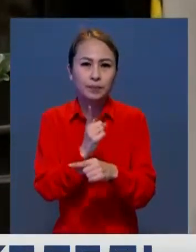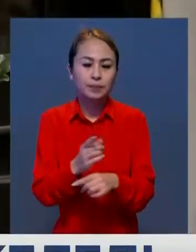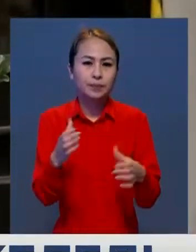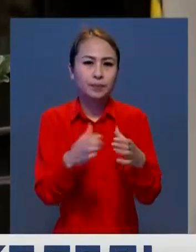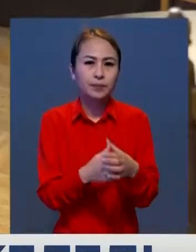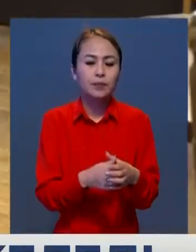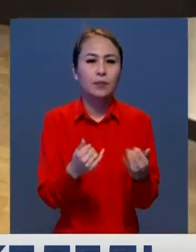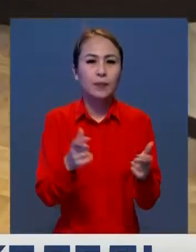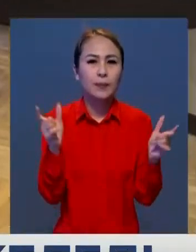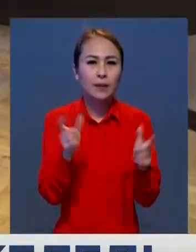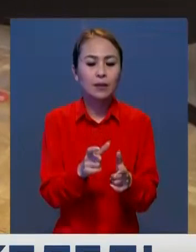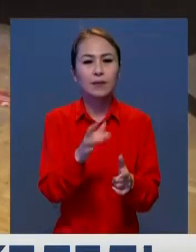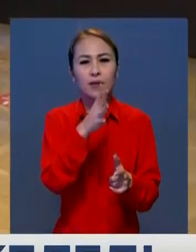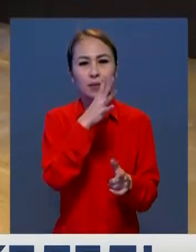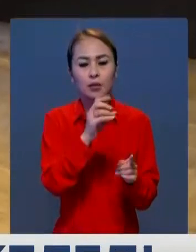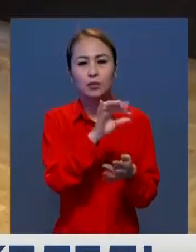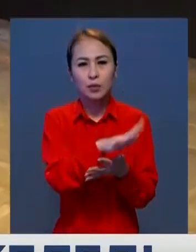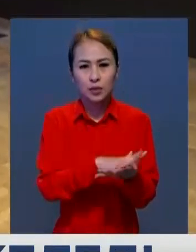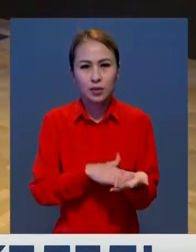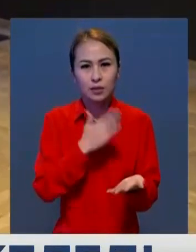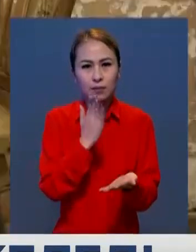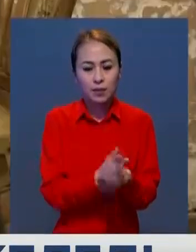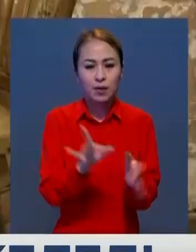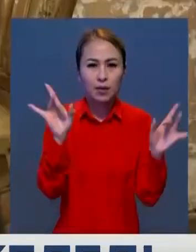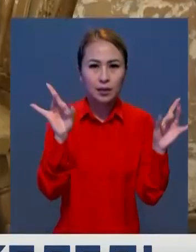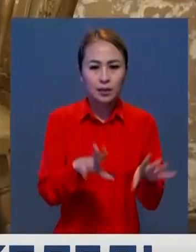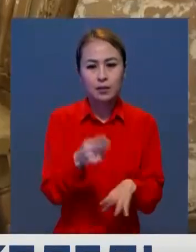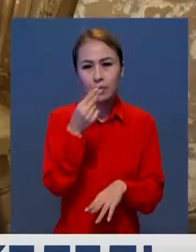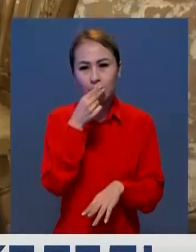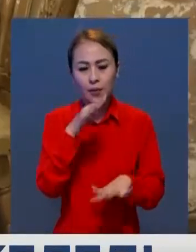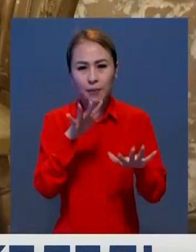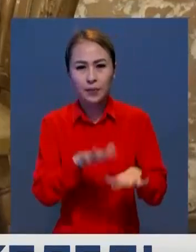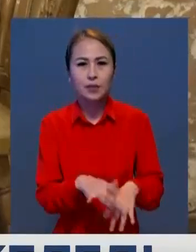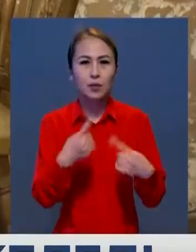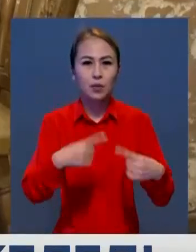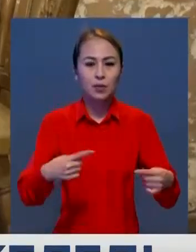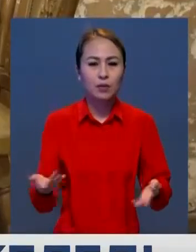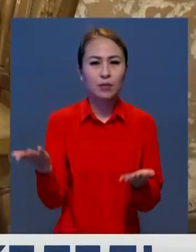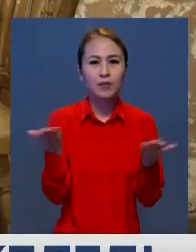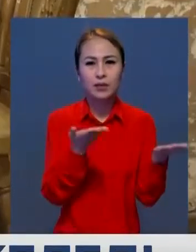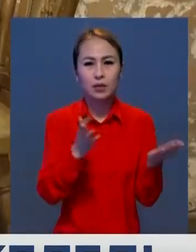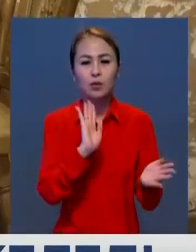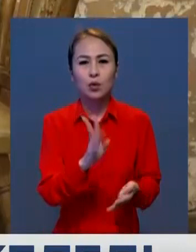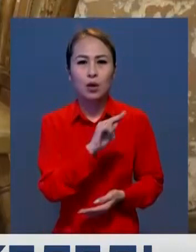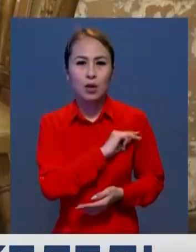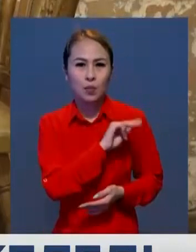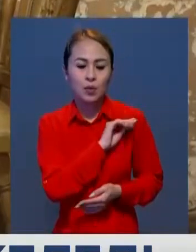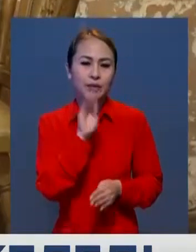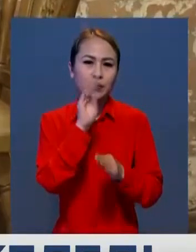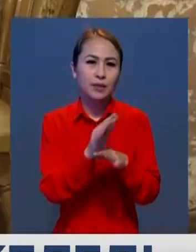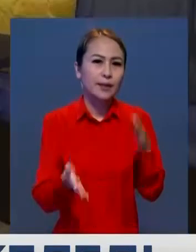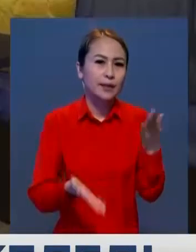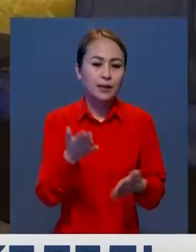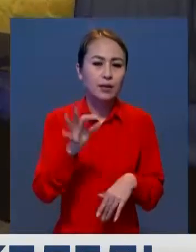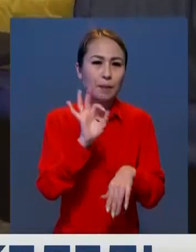салынған. Коменданттық сағат жалғасып келеді. Мейрамханалар мен дәмханалар тағамды жеткізіп беру бойынша жұмыс істейді. Егер індет